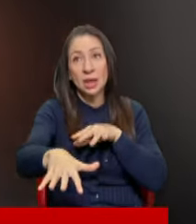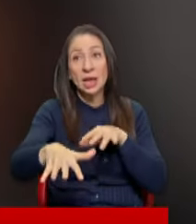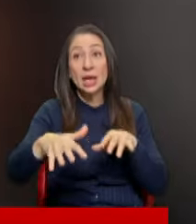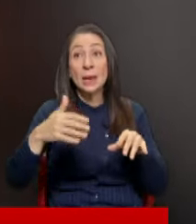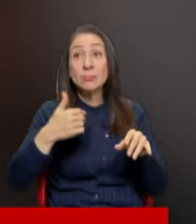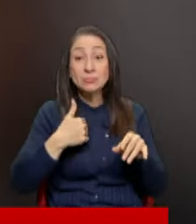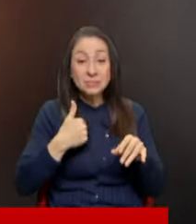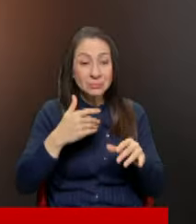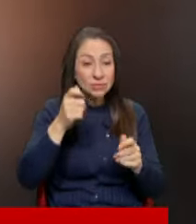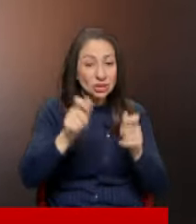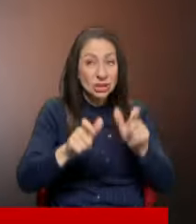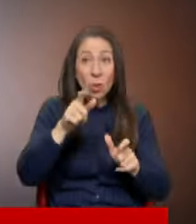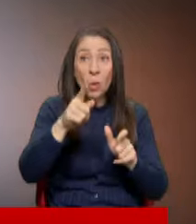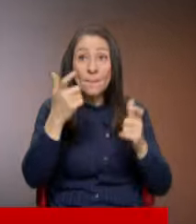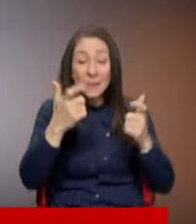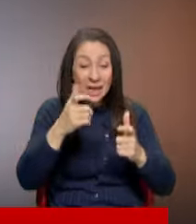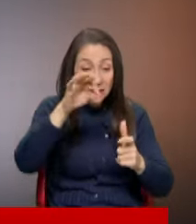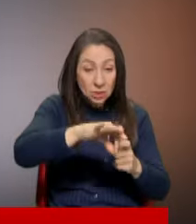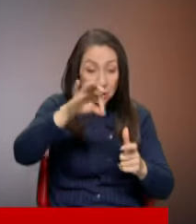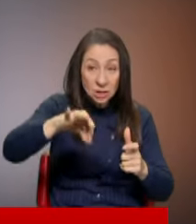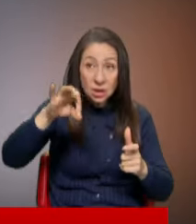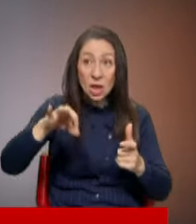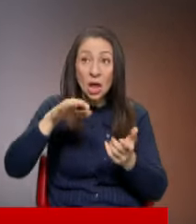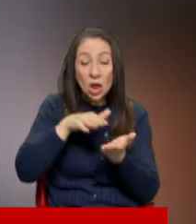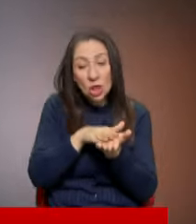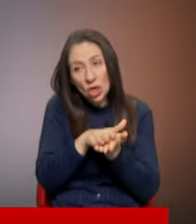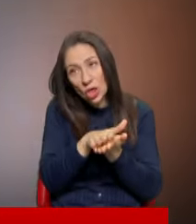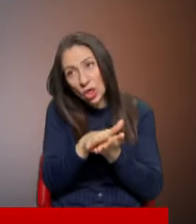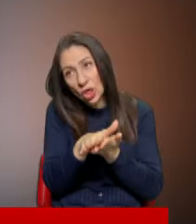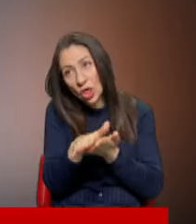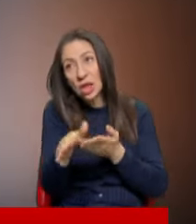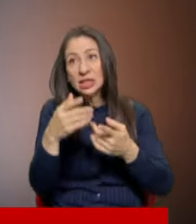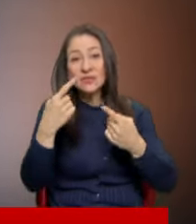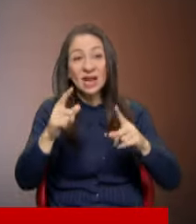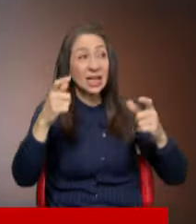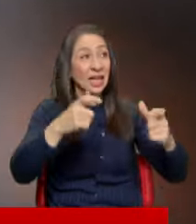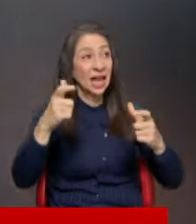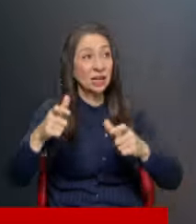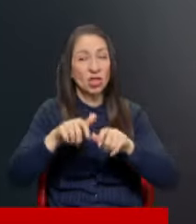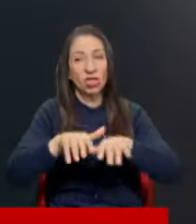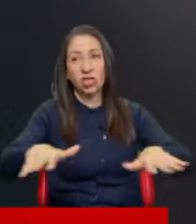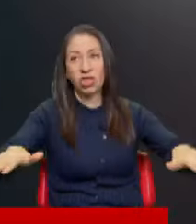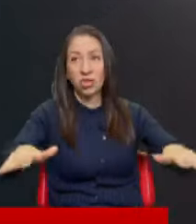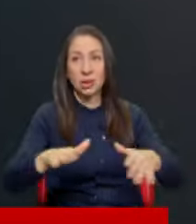canlarımız Bu Toprağın belirli noktalarında akış yönüne doğru çeşitli alanlara